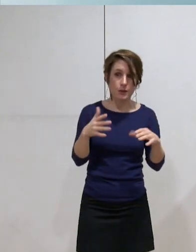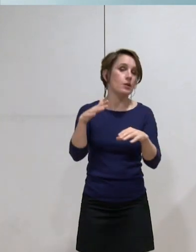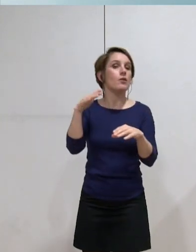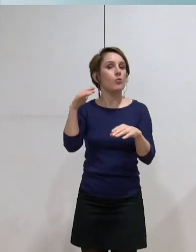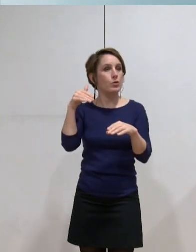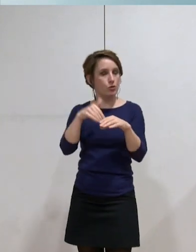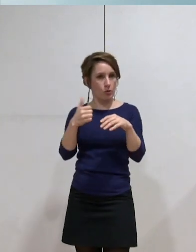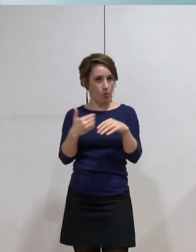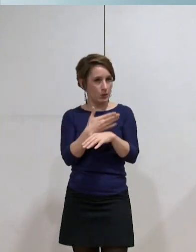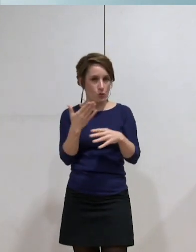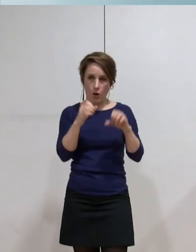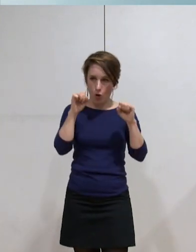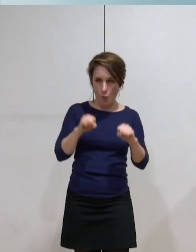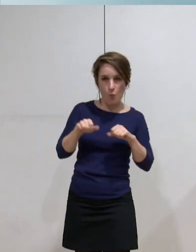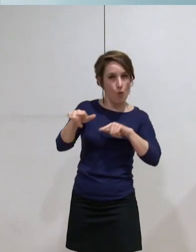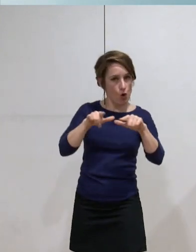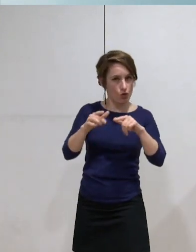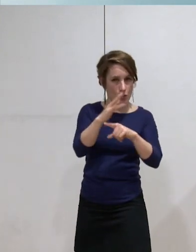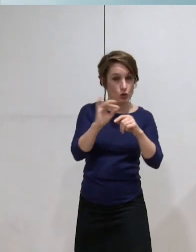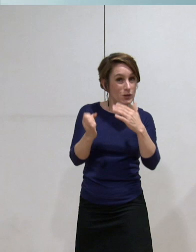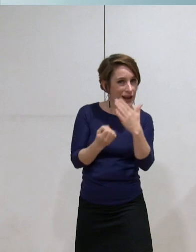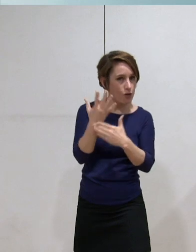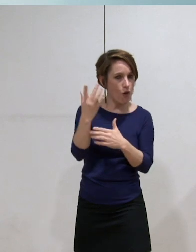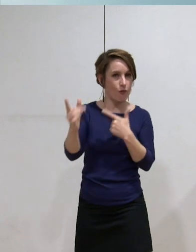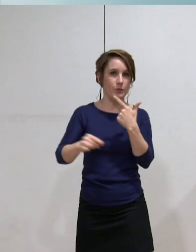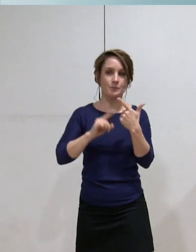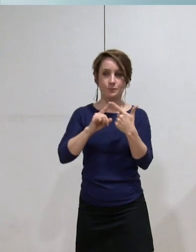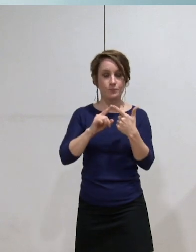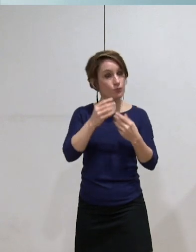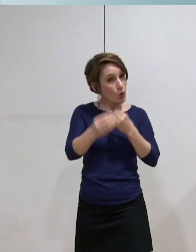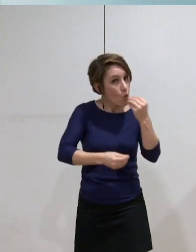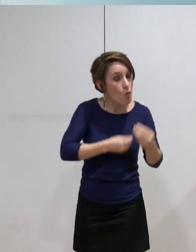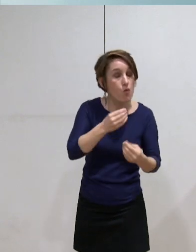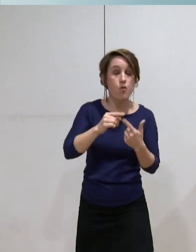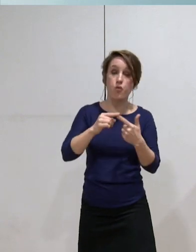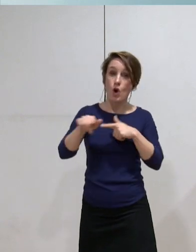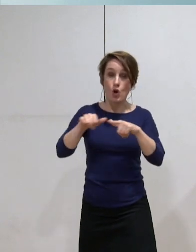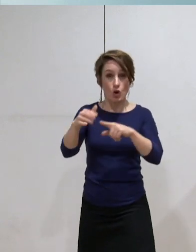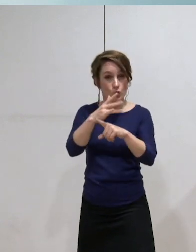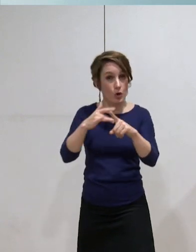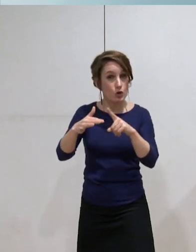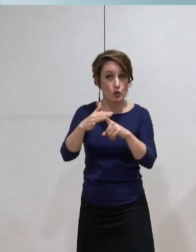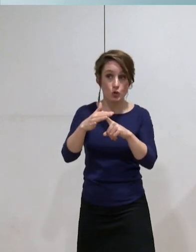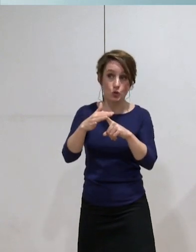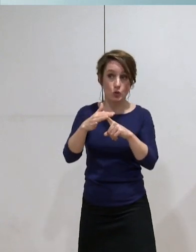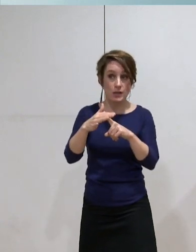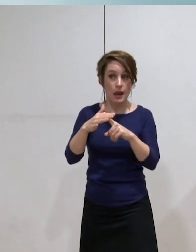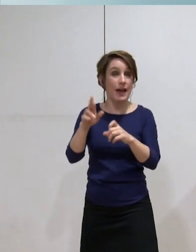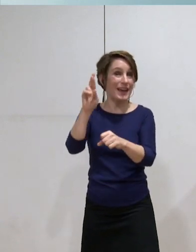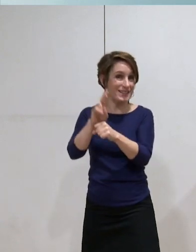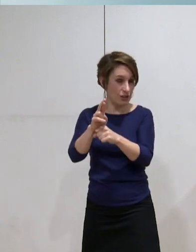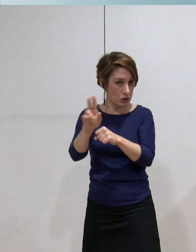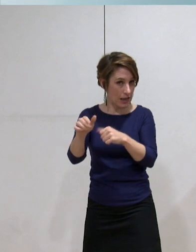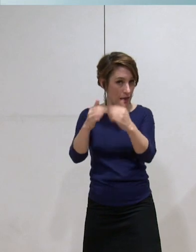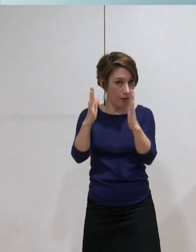à la fois du logement social neuf comporte du logement social à caractère résidentiel et